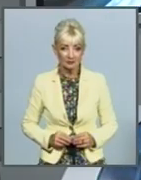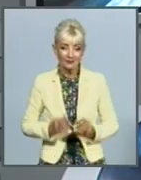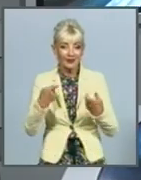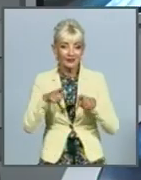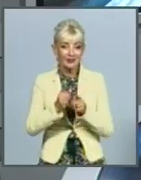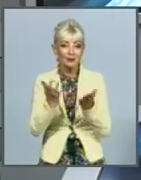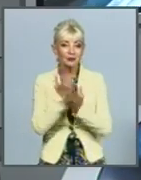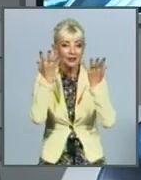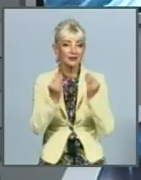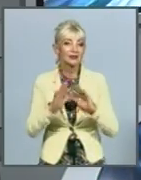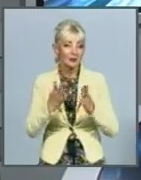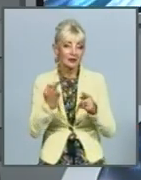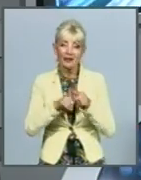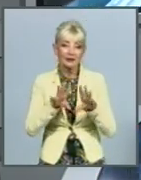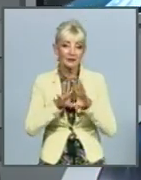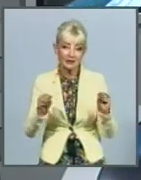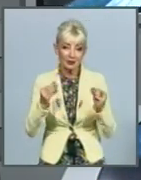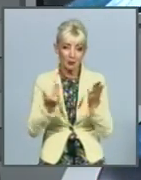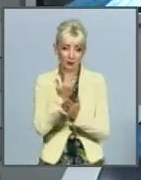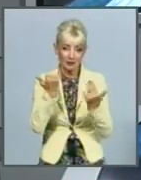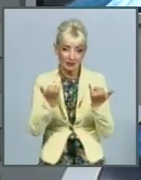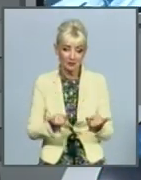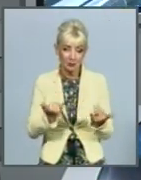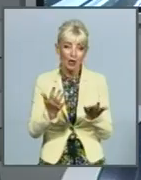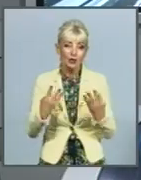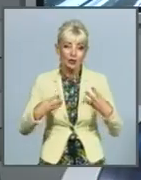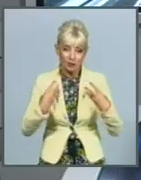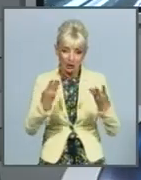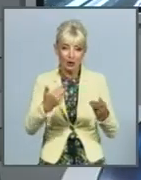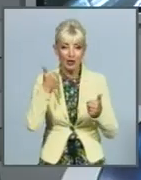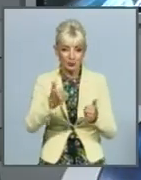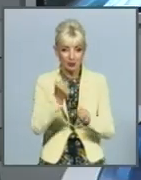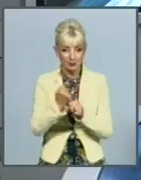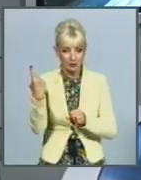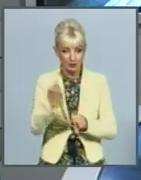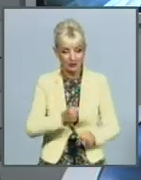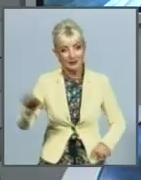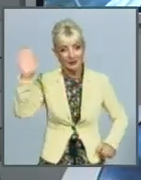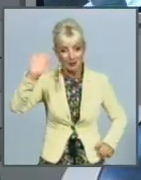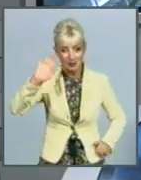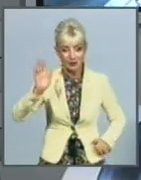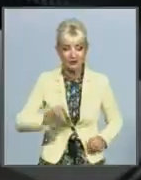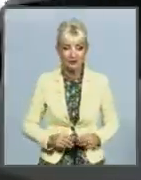Таким видався День на події. Це всі новини на сьогодні. Бажаю вдалого робочого тижня. До побачення.